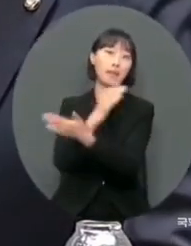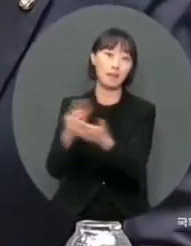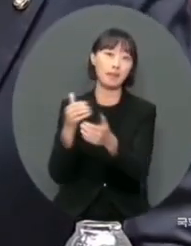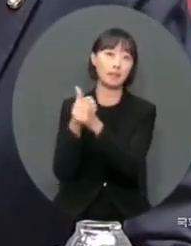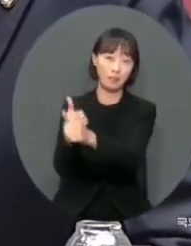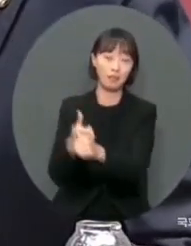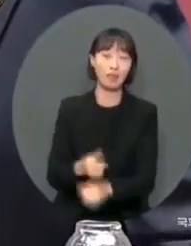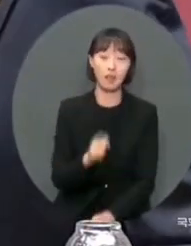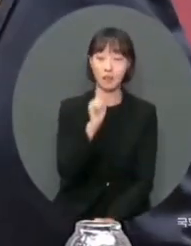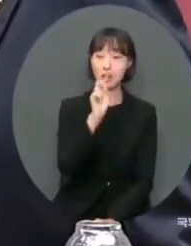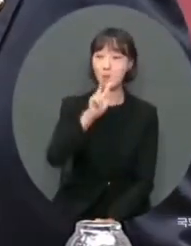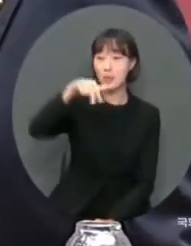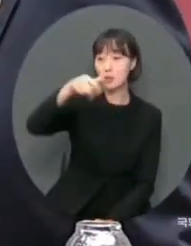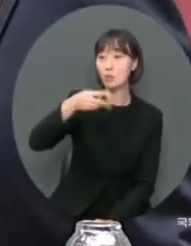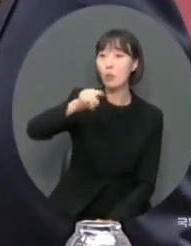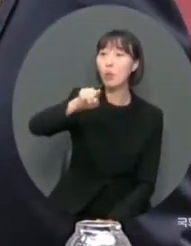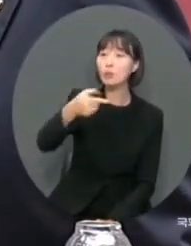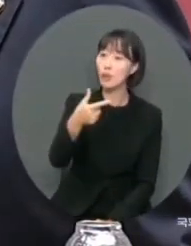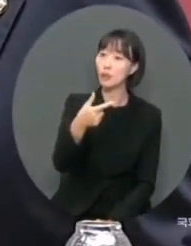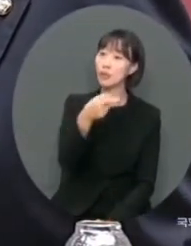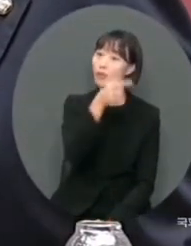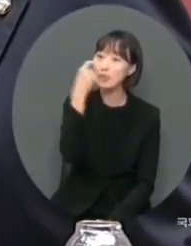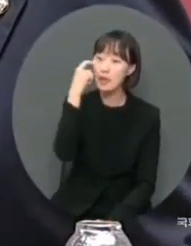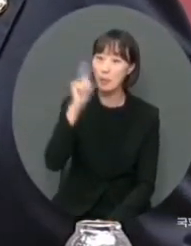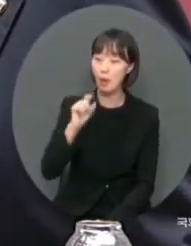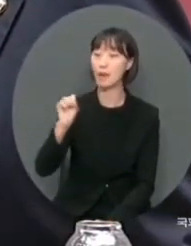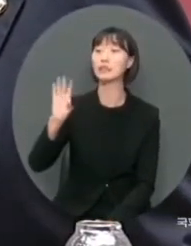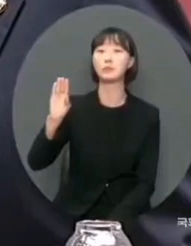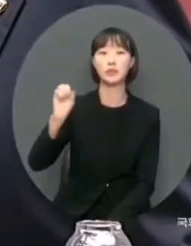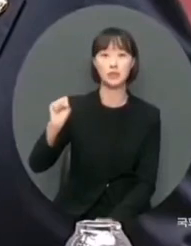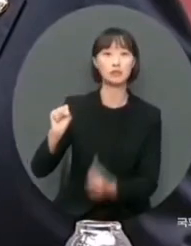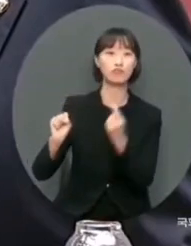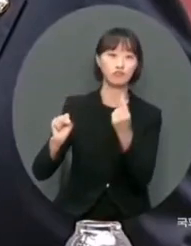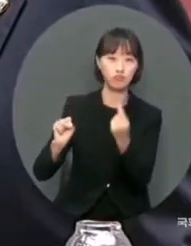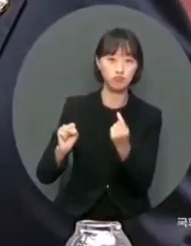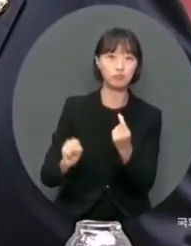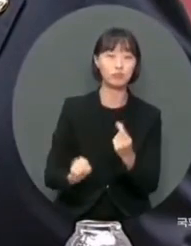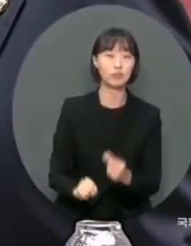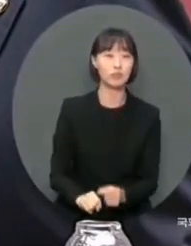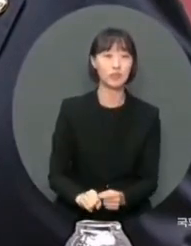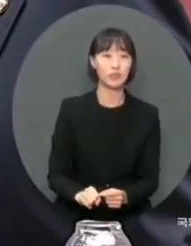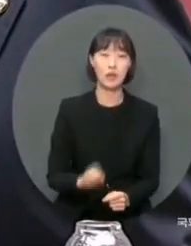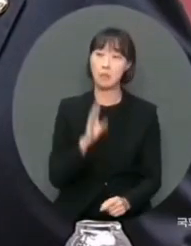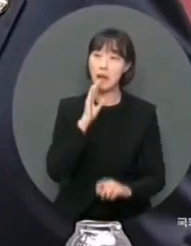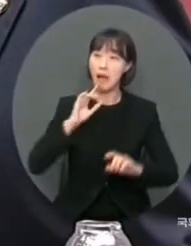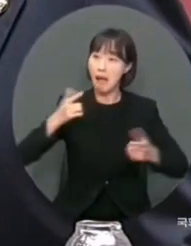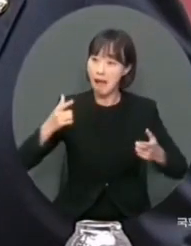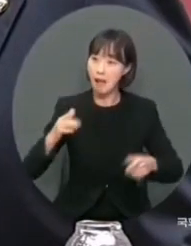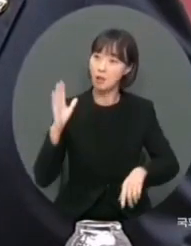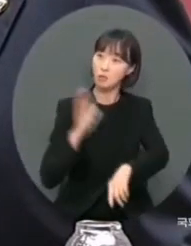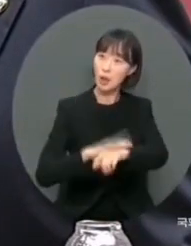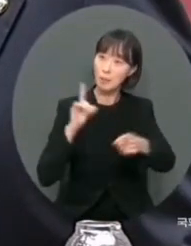TV조선은요? 그것도 마찬가지입니다. SBS는요? 뭐 언급할 그러한